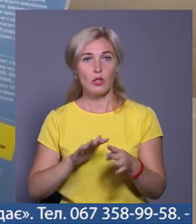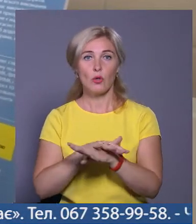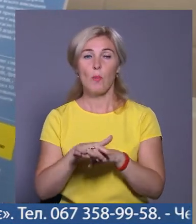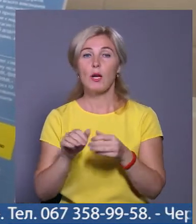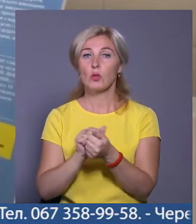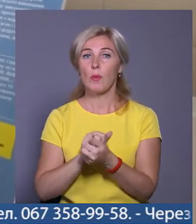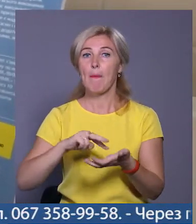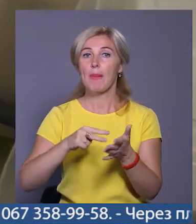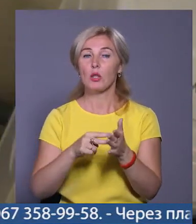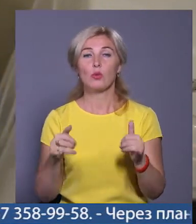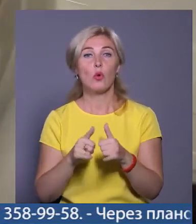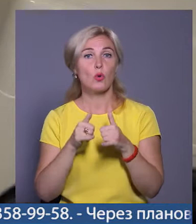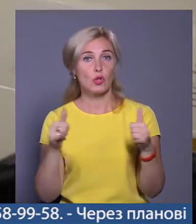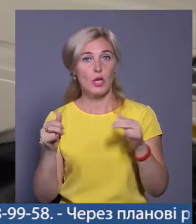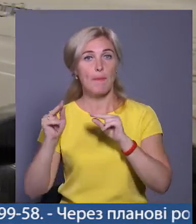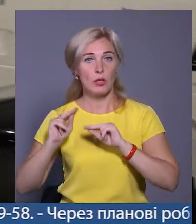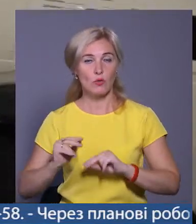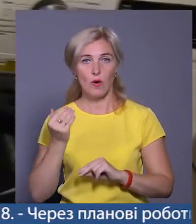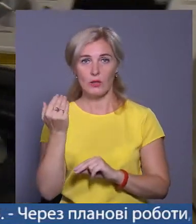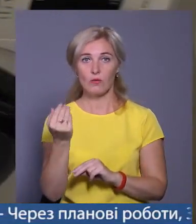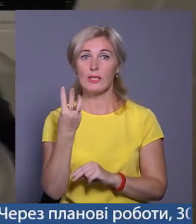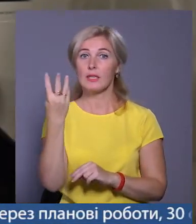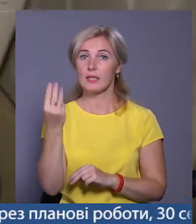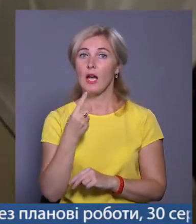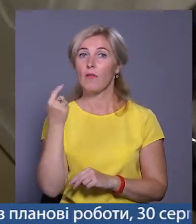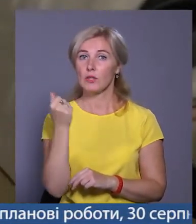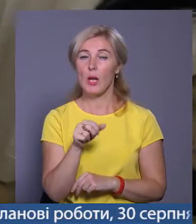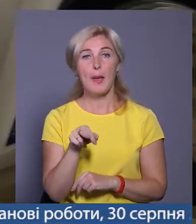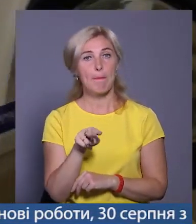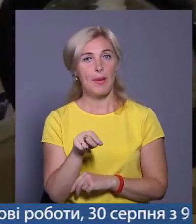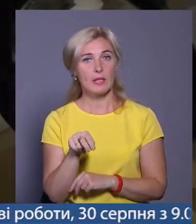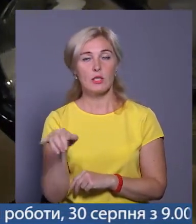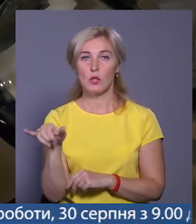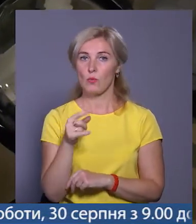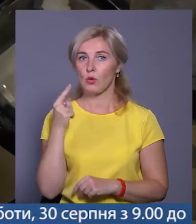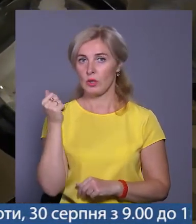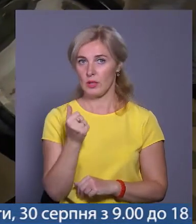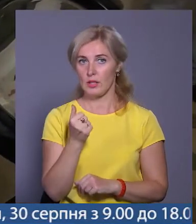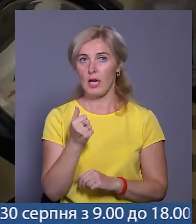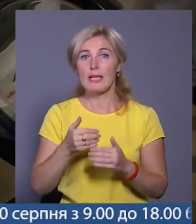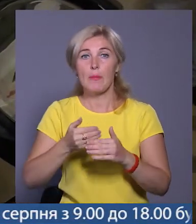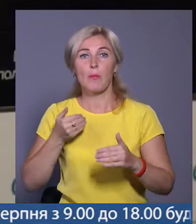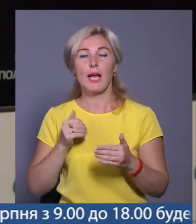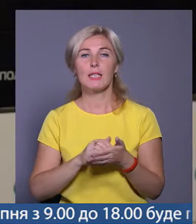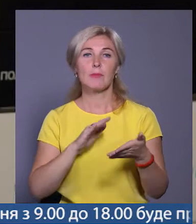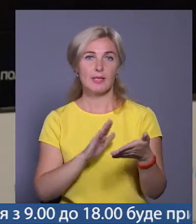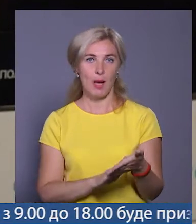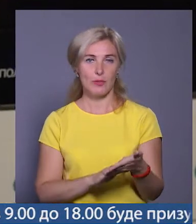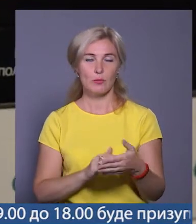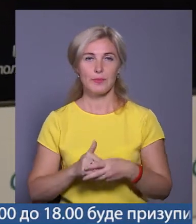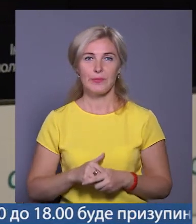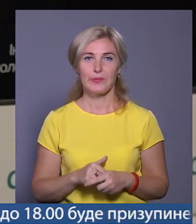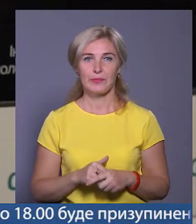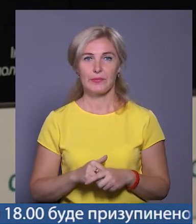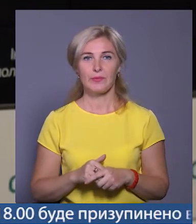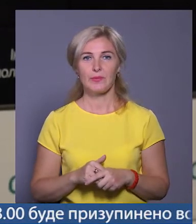пральню планують розширювати. Працюватиме вона 3 дні на тиждень – у п'ятницю, суботу та неділю за попереднім записом. Олександр Семенюк,